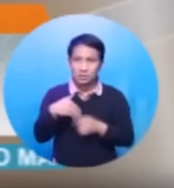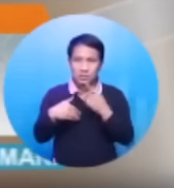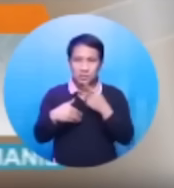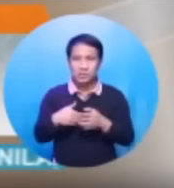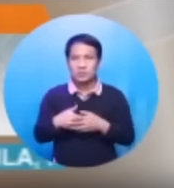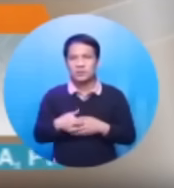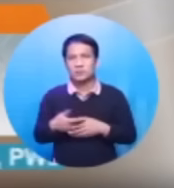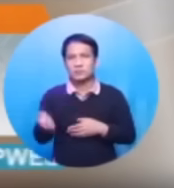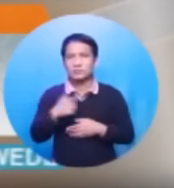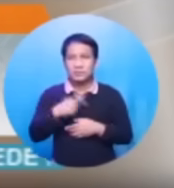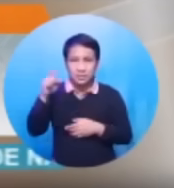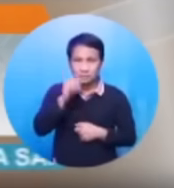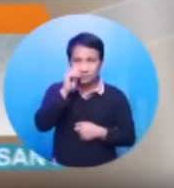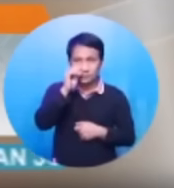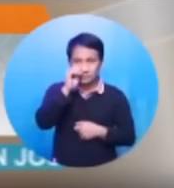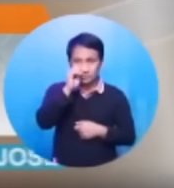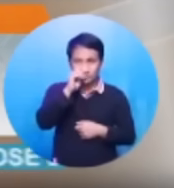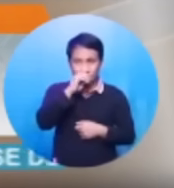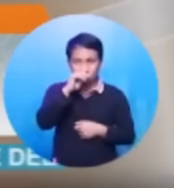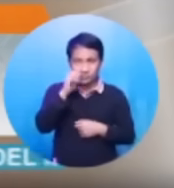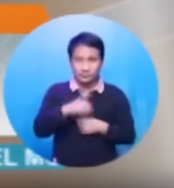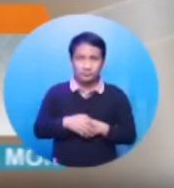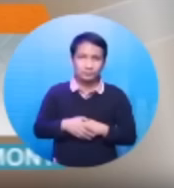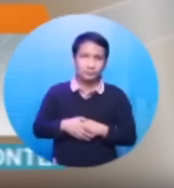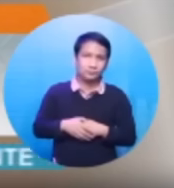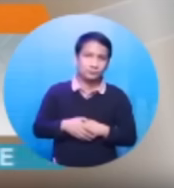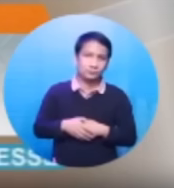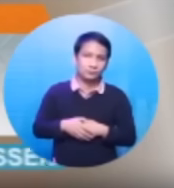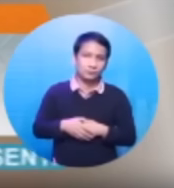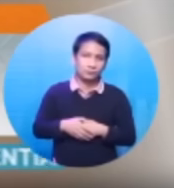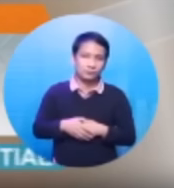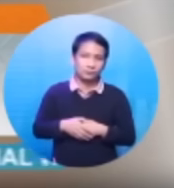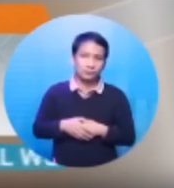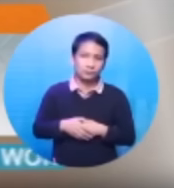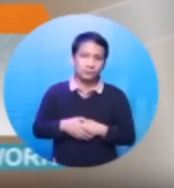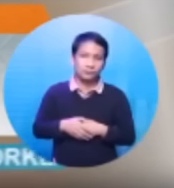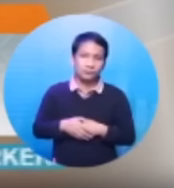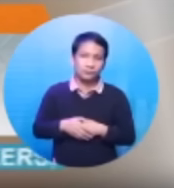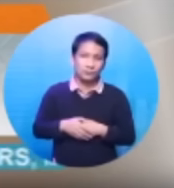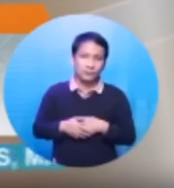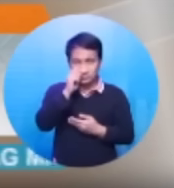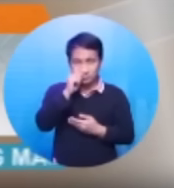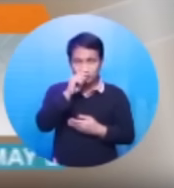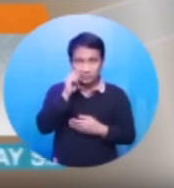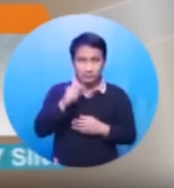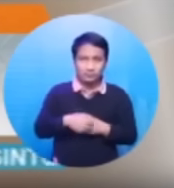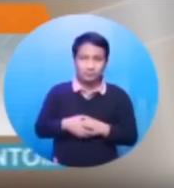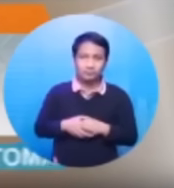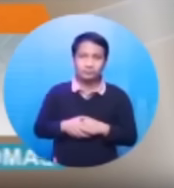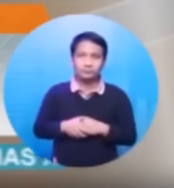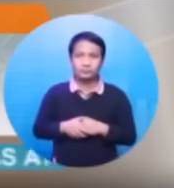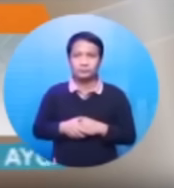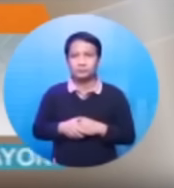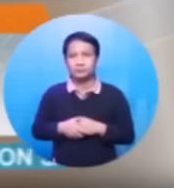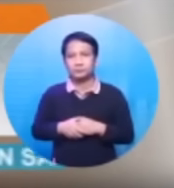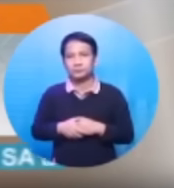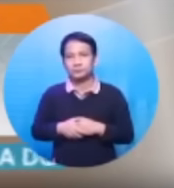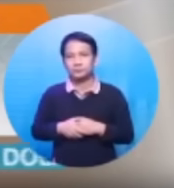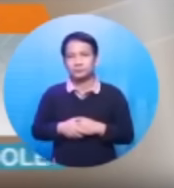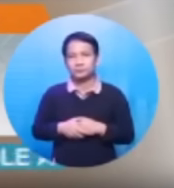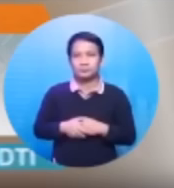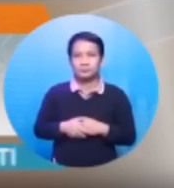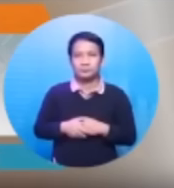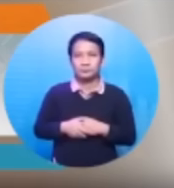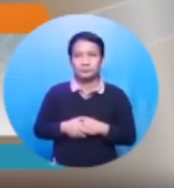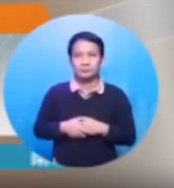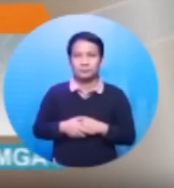kasi po mahal ko po pinatawad ko. Pangatlong beses ko po siyang nahuli. Ito na po yung nangyari sa mukha ko. Paano po nangyari yan? Paano ginawa